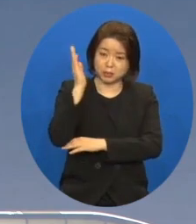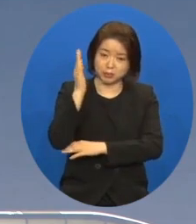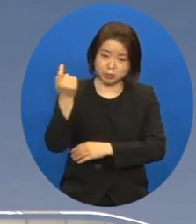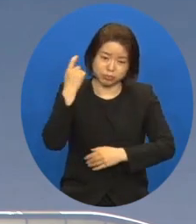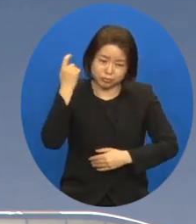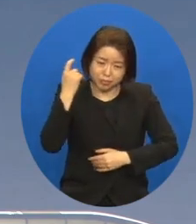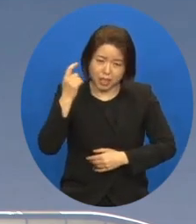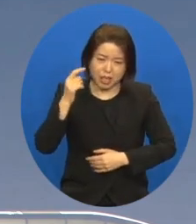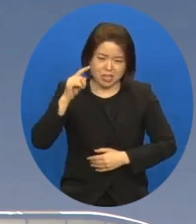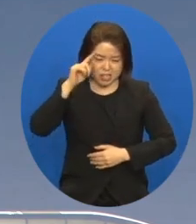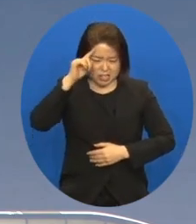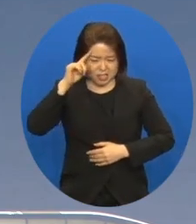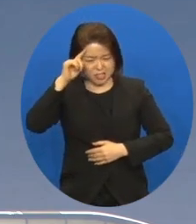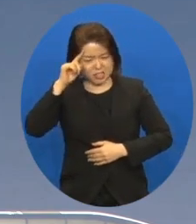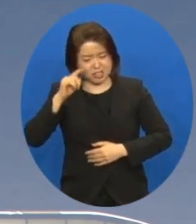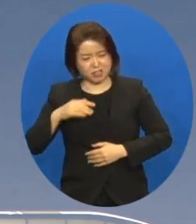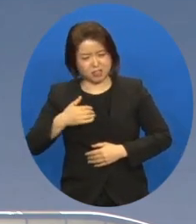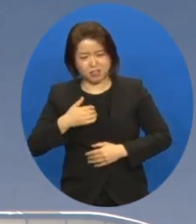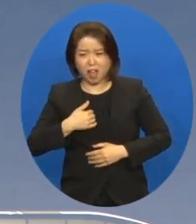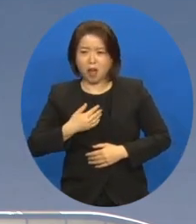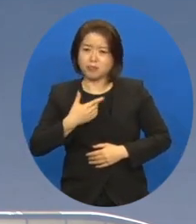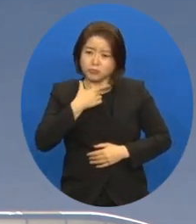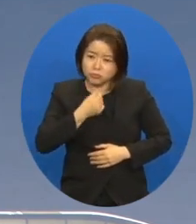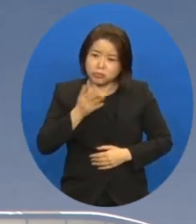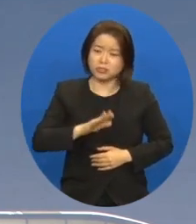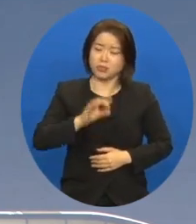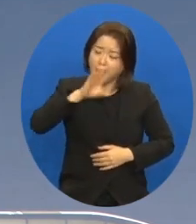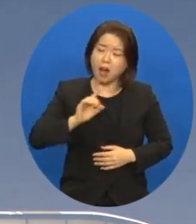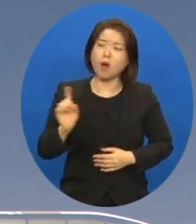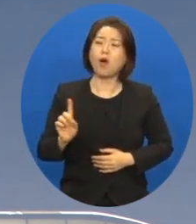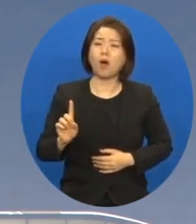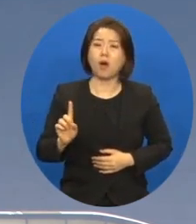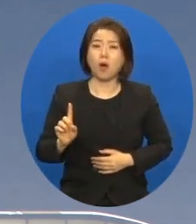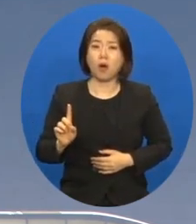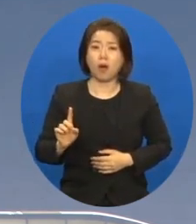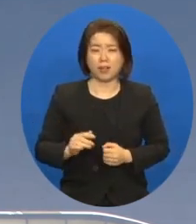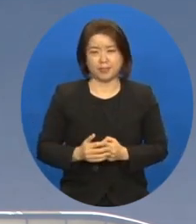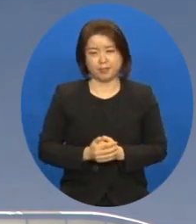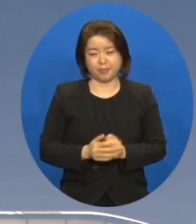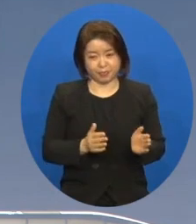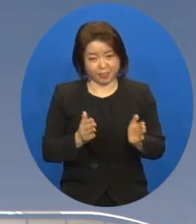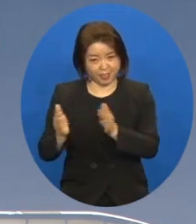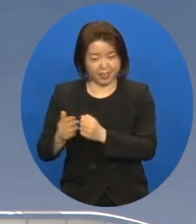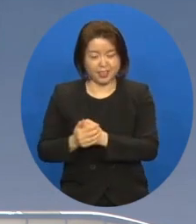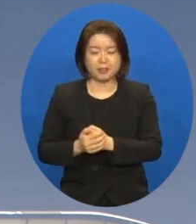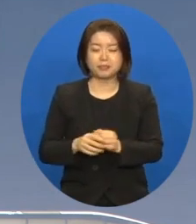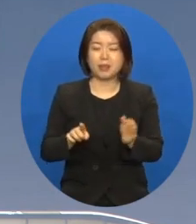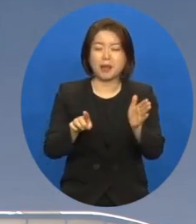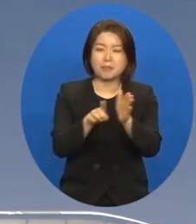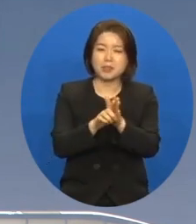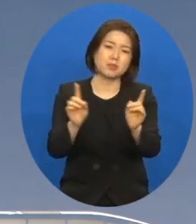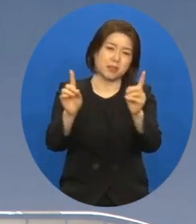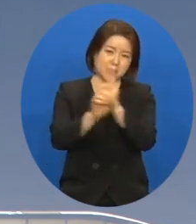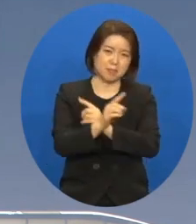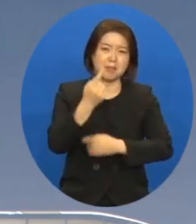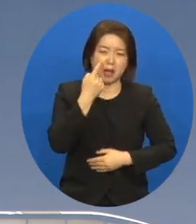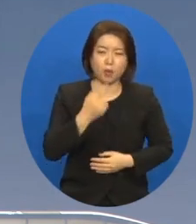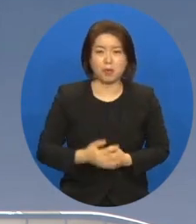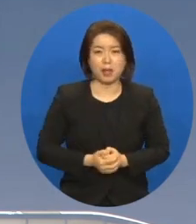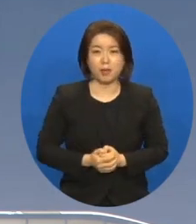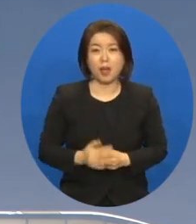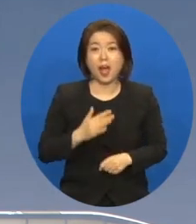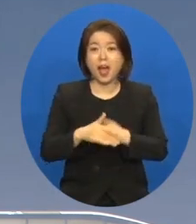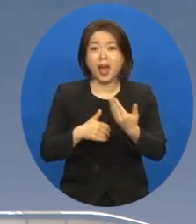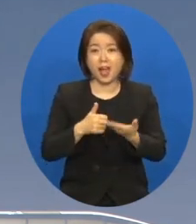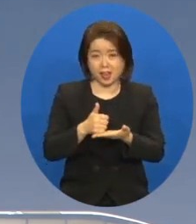나는 거예요. 안 되는데 어떡하냐. 근데 여러분, 믿음을 이제는 바꾸셔야 돼요.